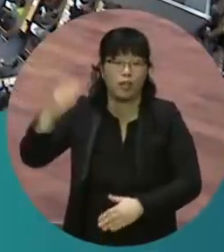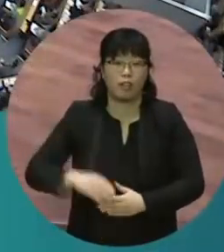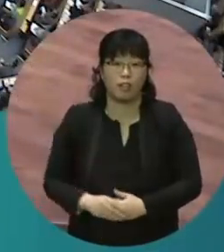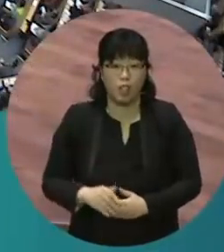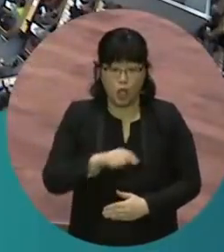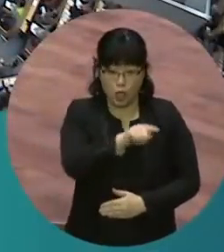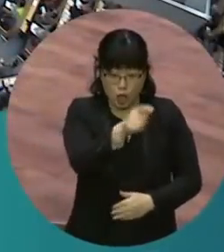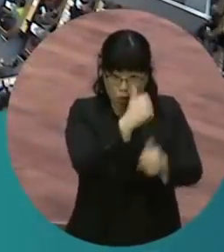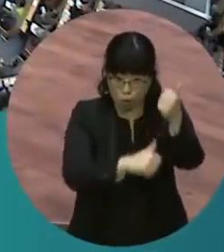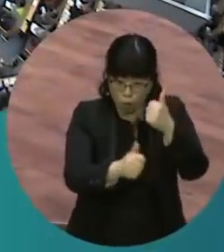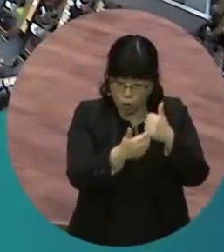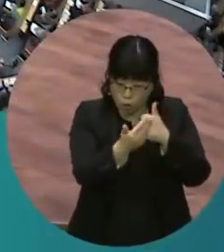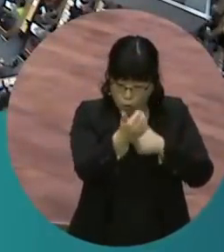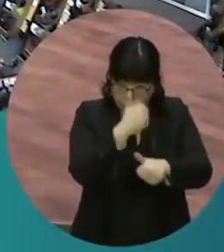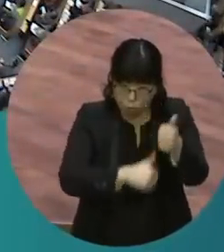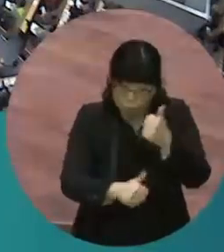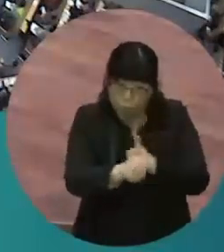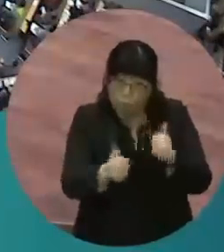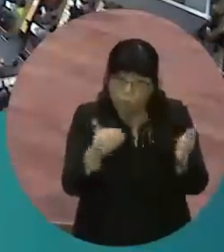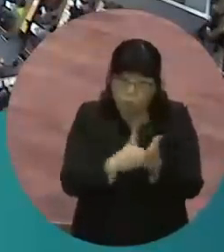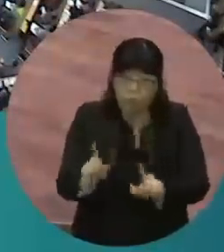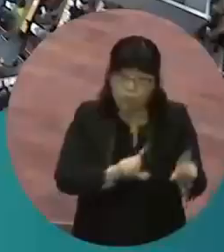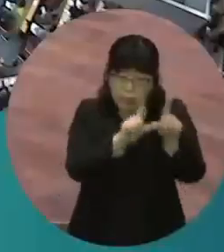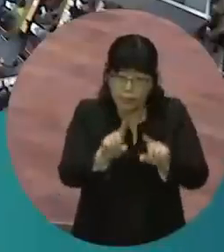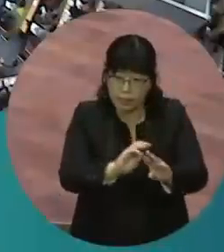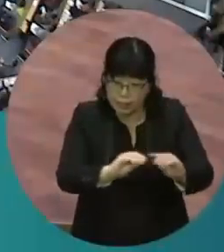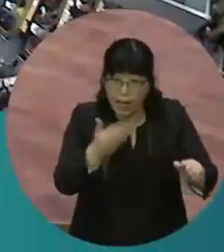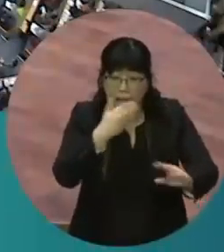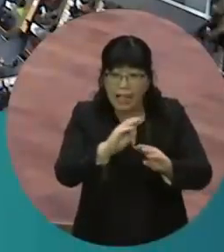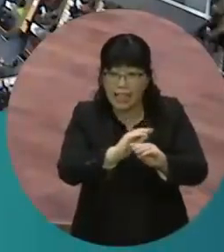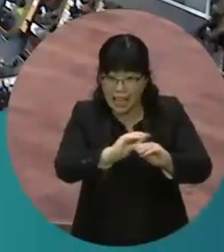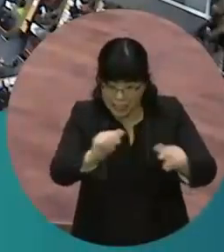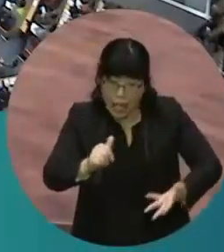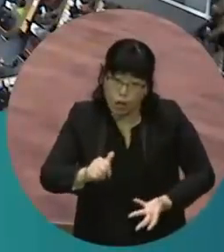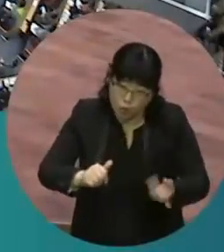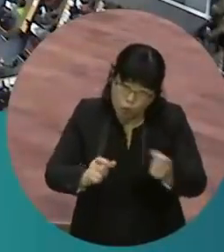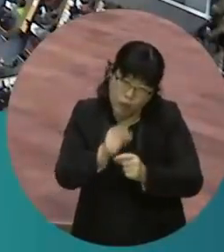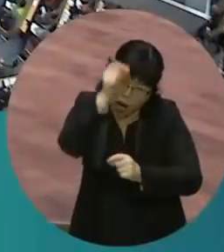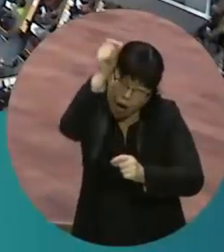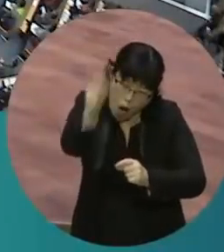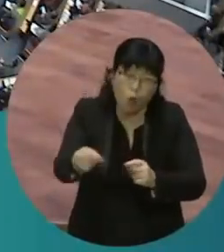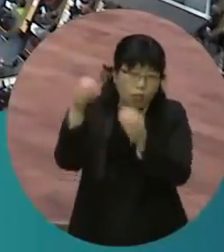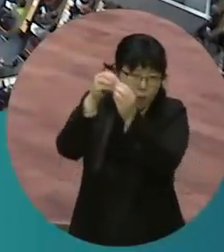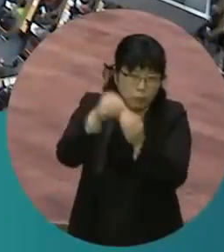온 땅을 주어 영원한 기업이 되게 하고 나는 그들의 하나님이 되리라.